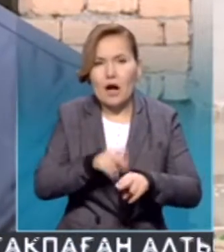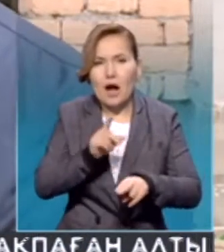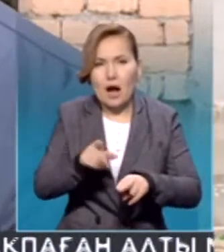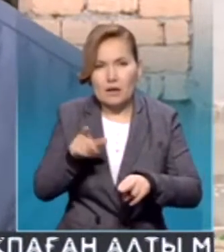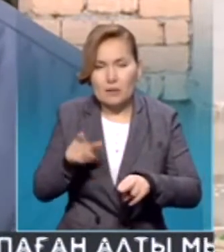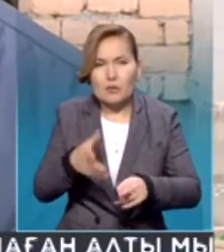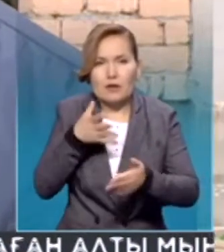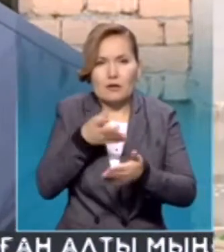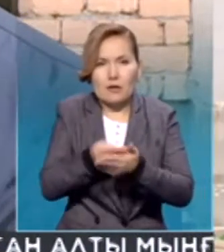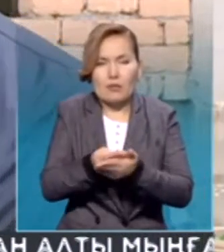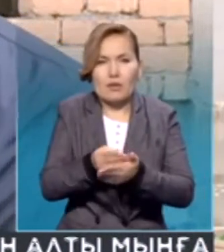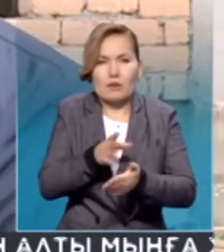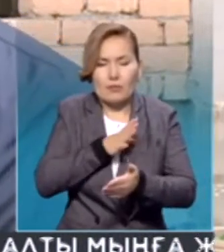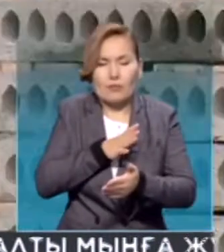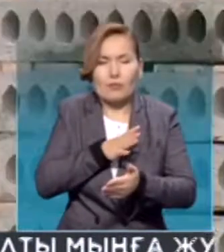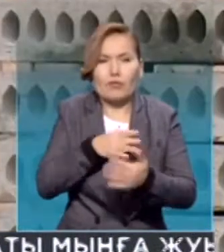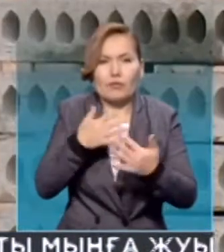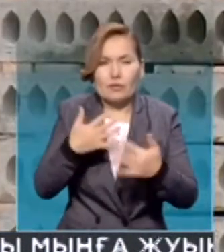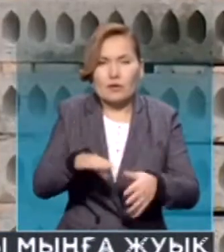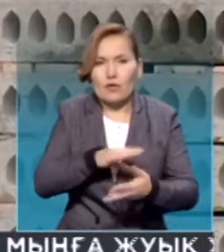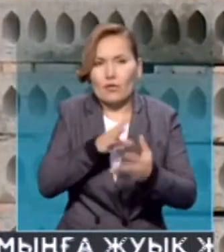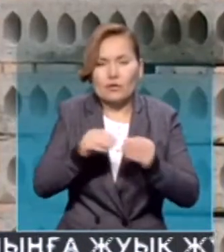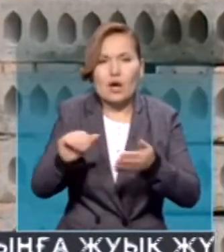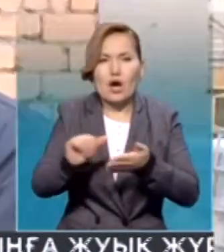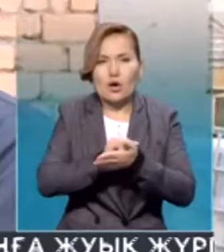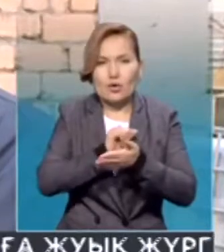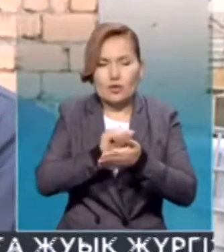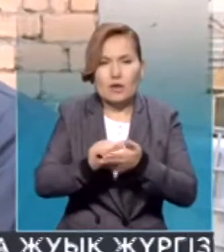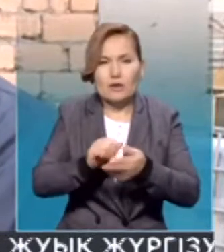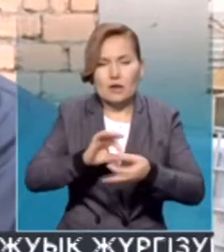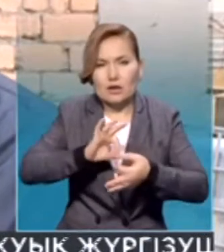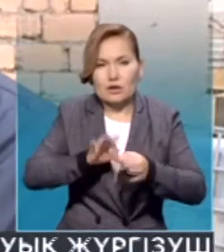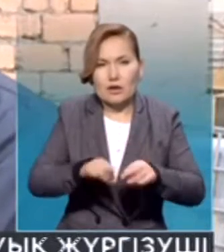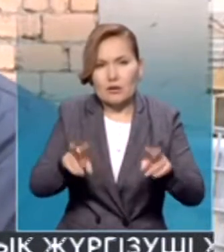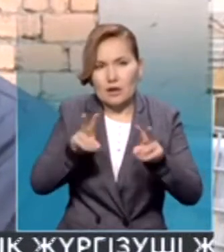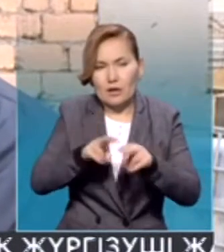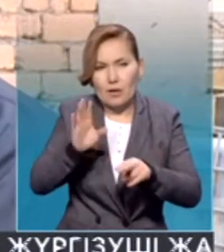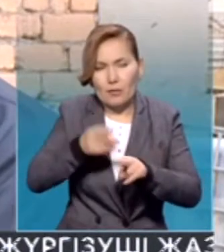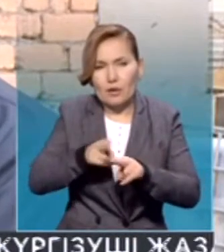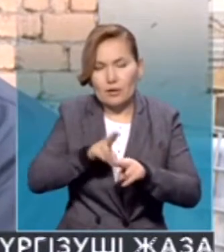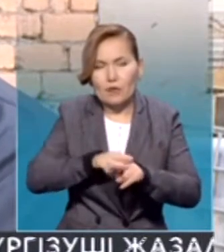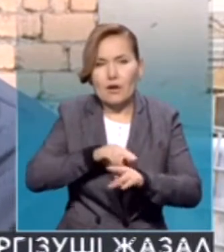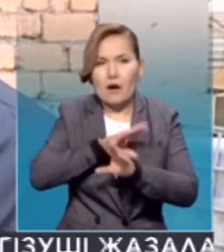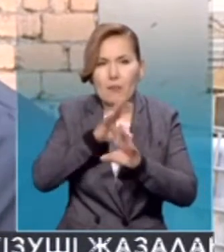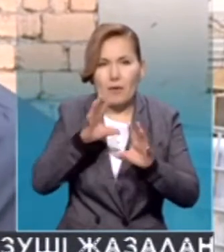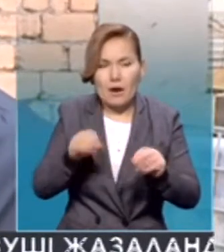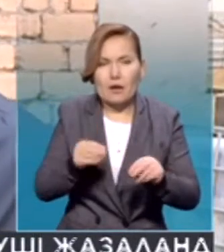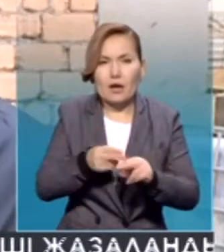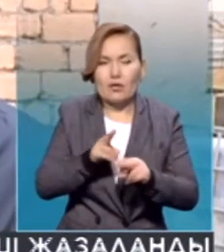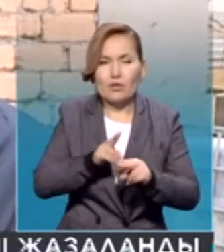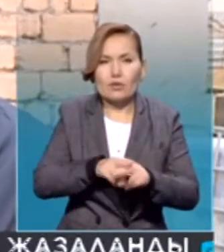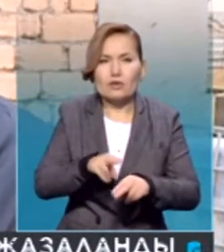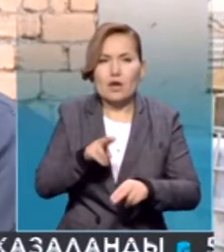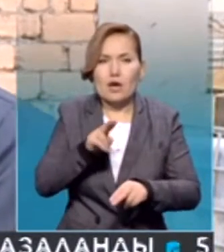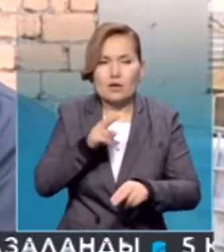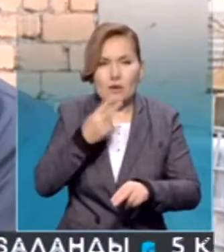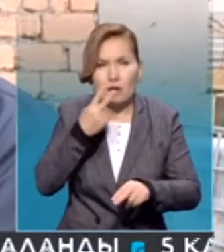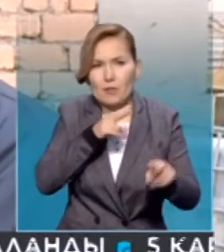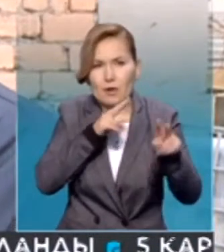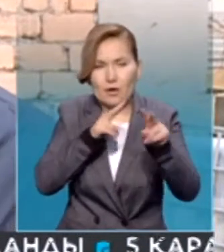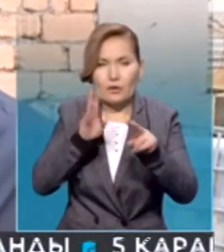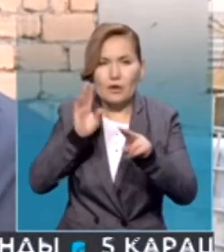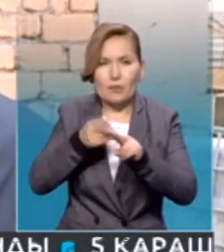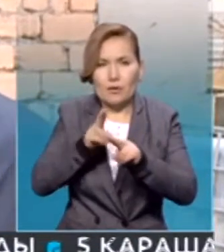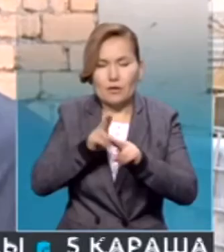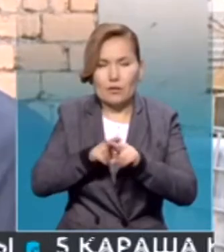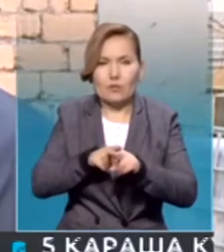Ар карай курулуштун кузаттан расмдеп кордунду алса, инструкциясынын закымы жок, баары өзүнүн работоспособный состояниеси болатын болса,